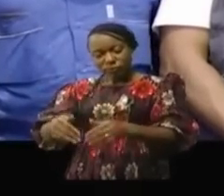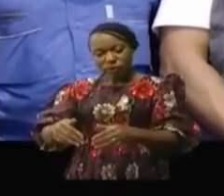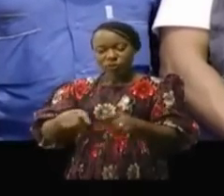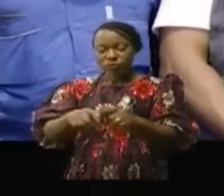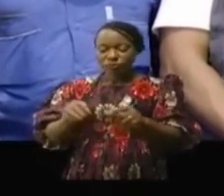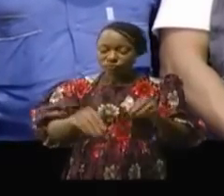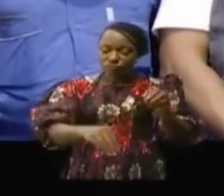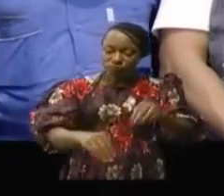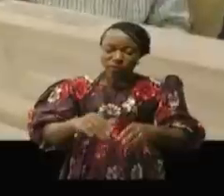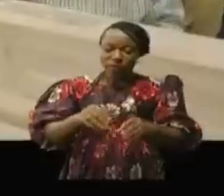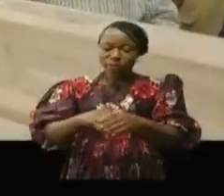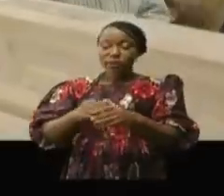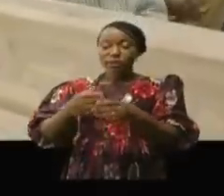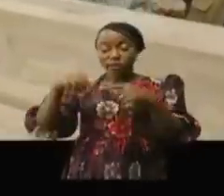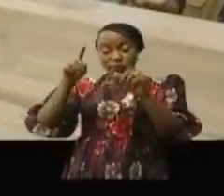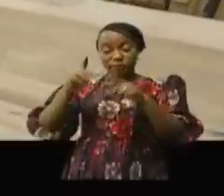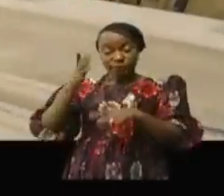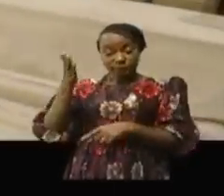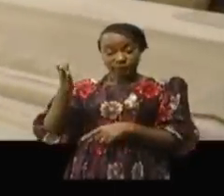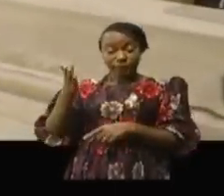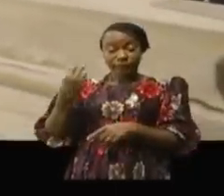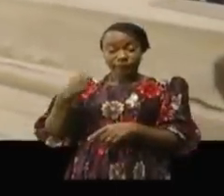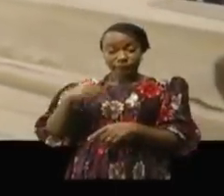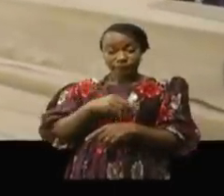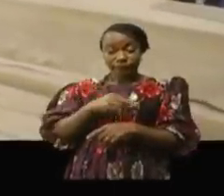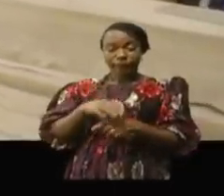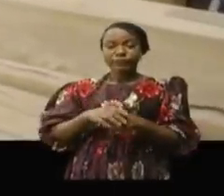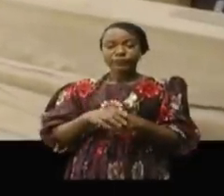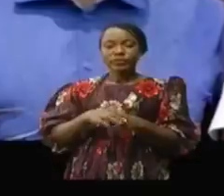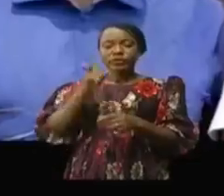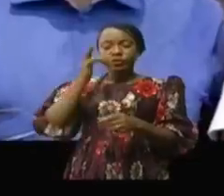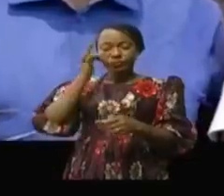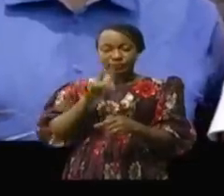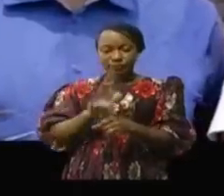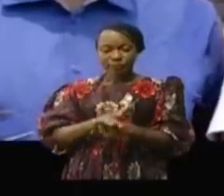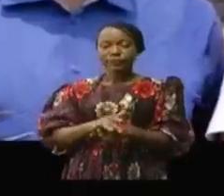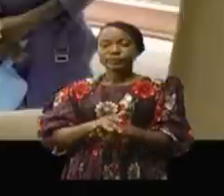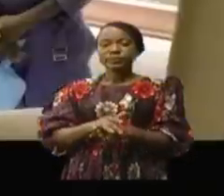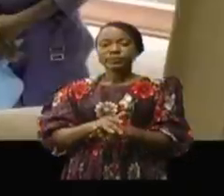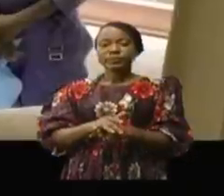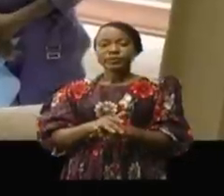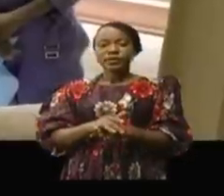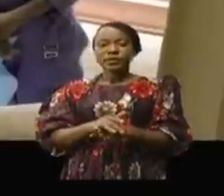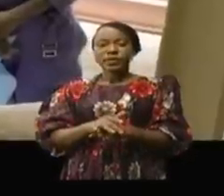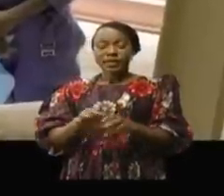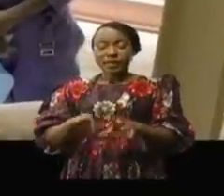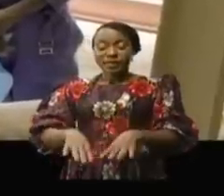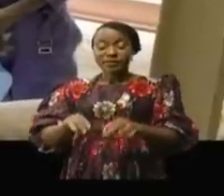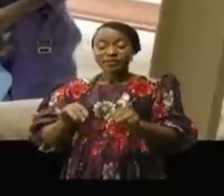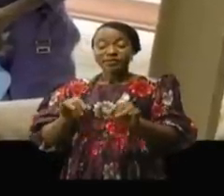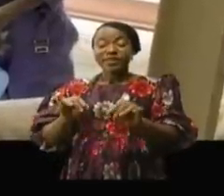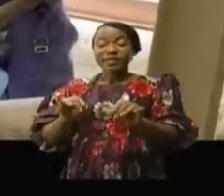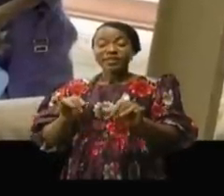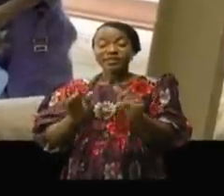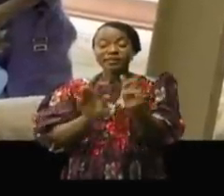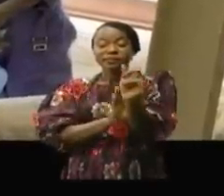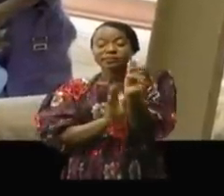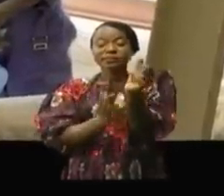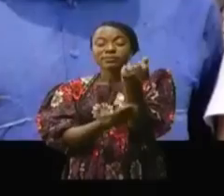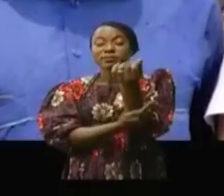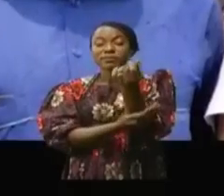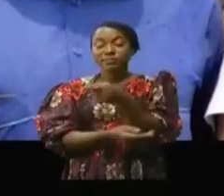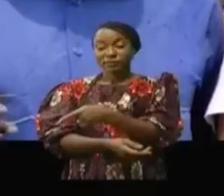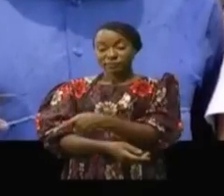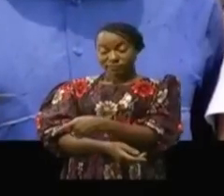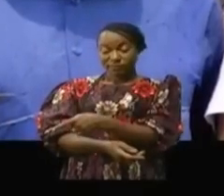avec la saison qui vient. Nous sommes en train de réaliser ce que nous avons promis, la farine panifiable. Et il